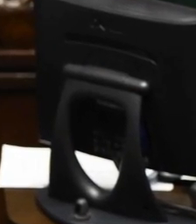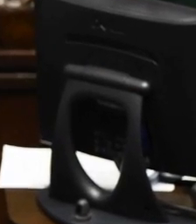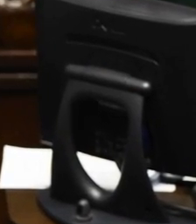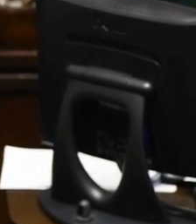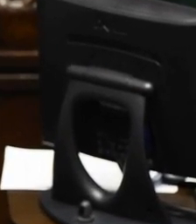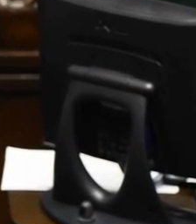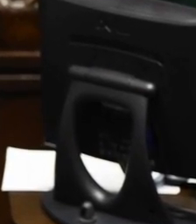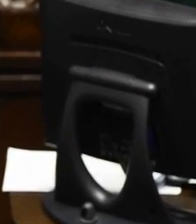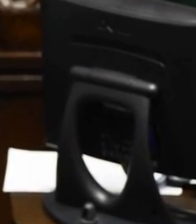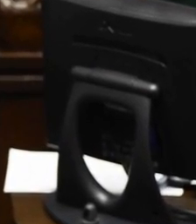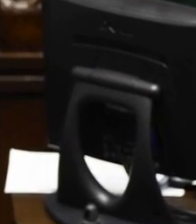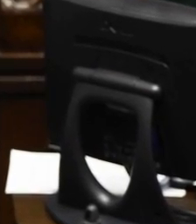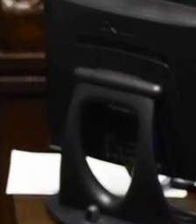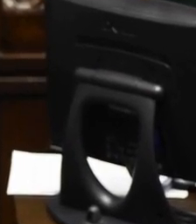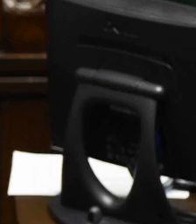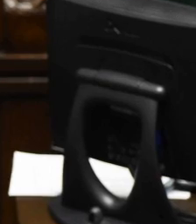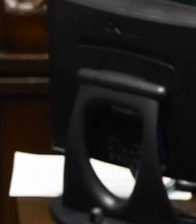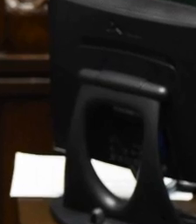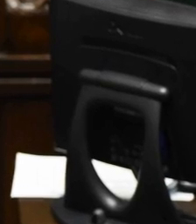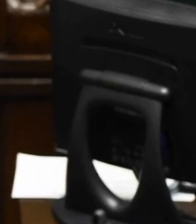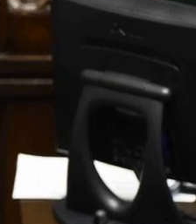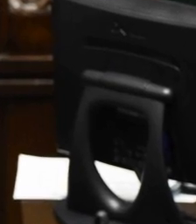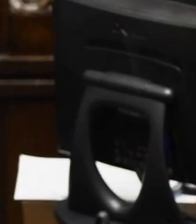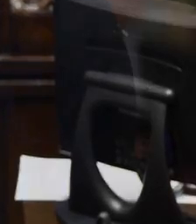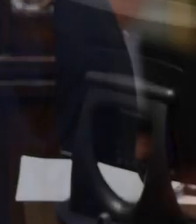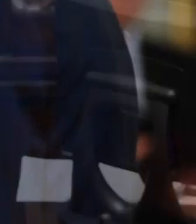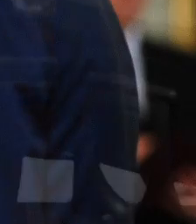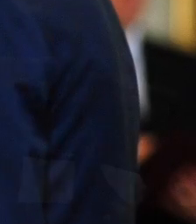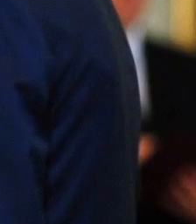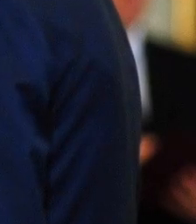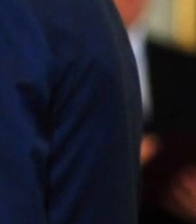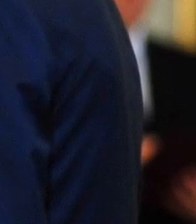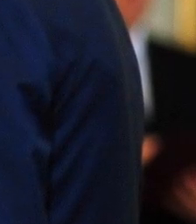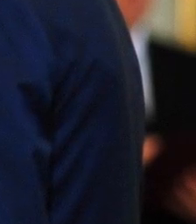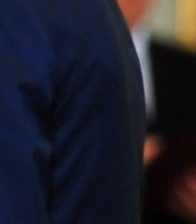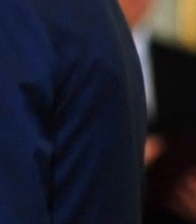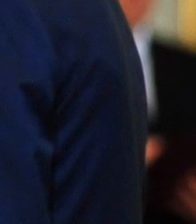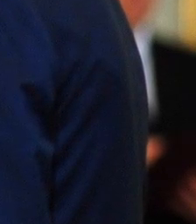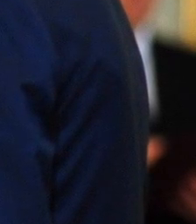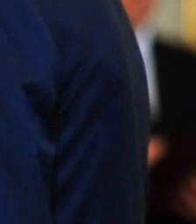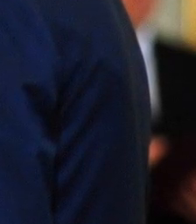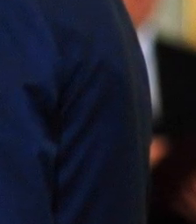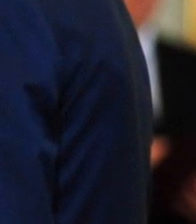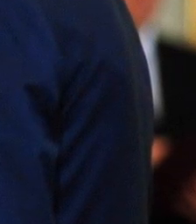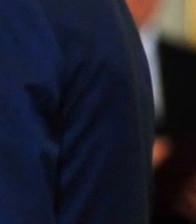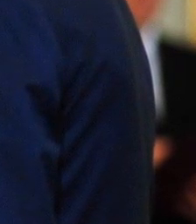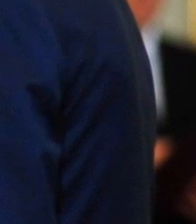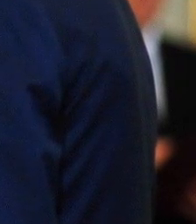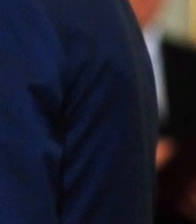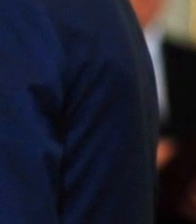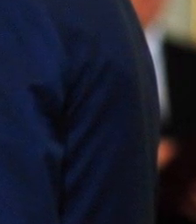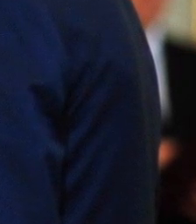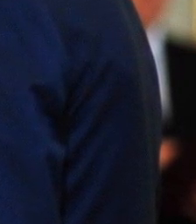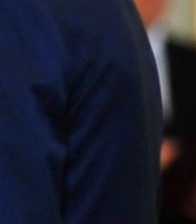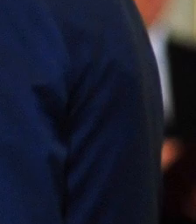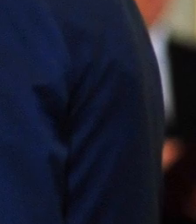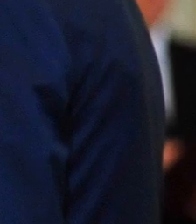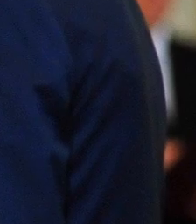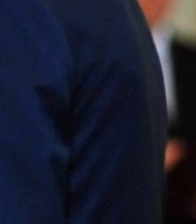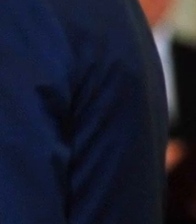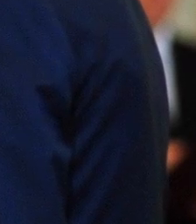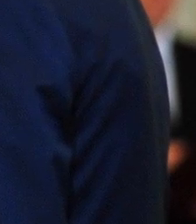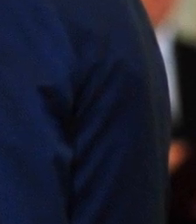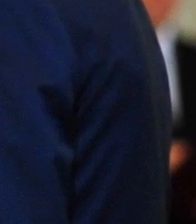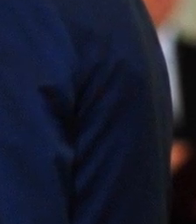został przez prezydenta andrzeja dudę wywołany do tablicy a pytanie w piątej rundzie było według mnie pisane specjalnie